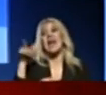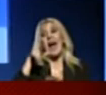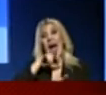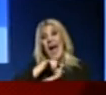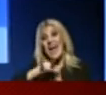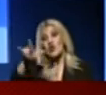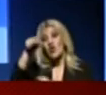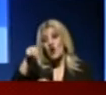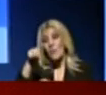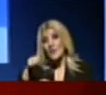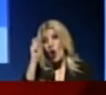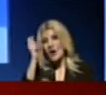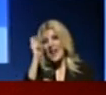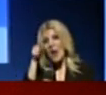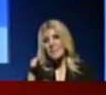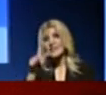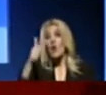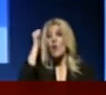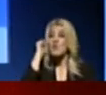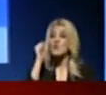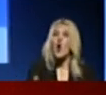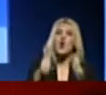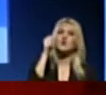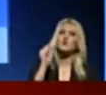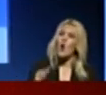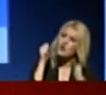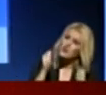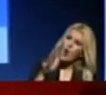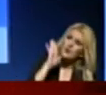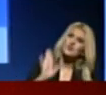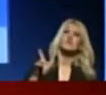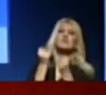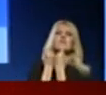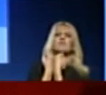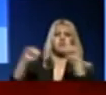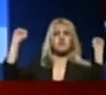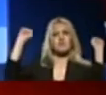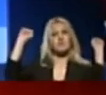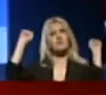μόνο του, ανεξάρτητο, θα μπορέσει να τύχει